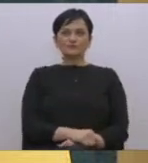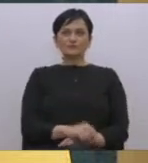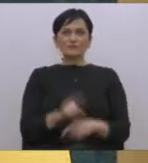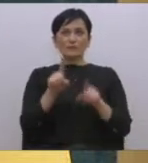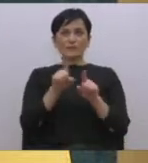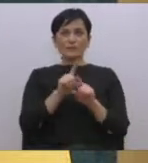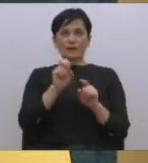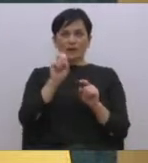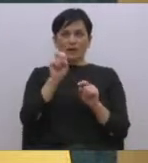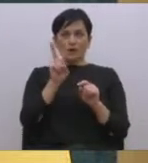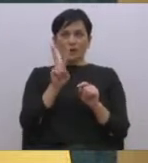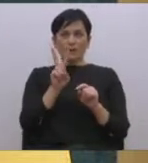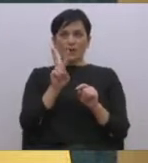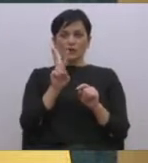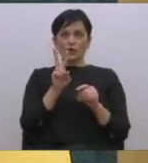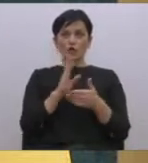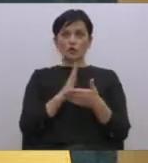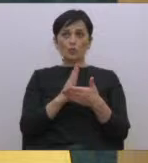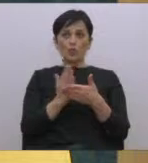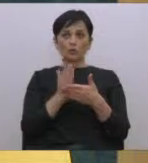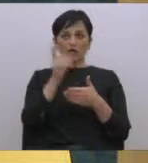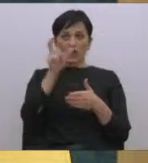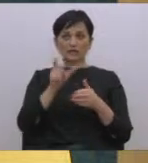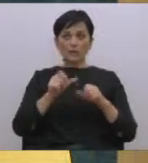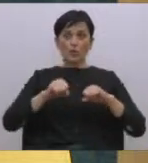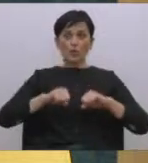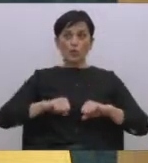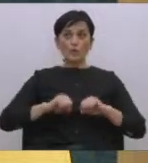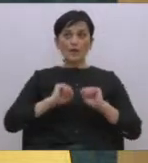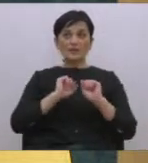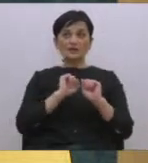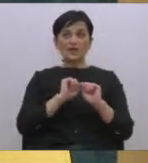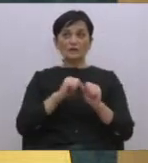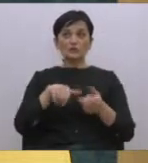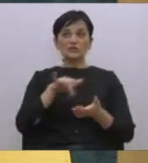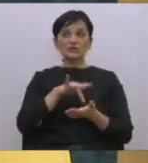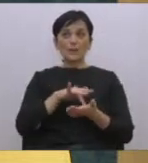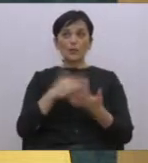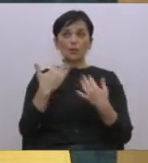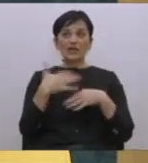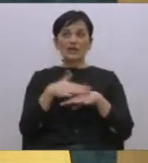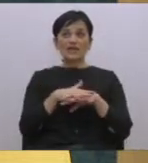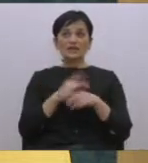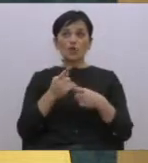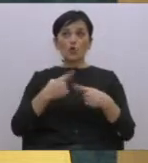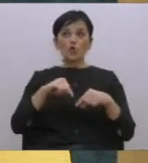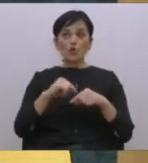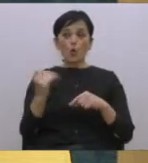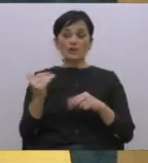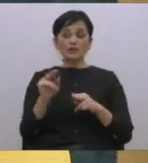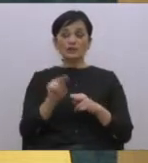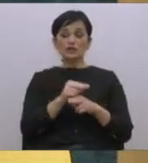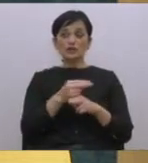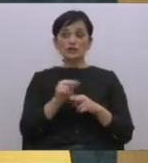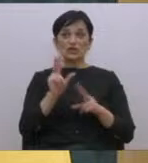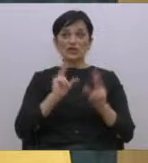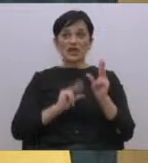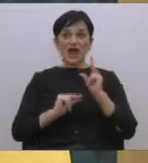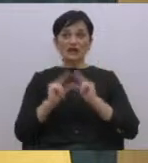ასევე მე-12 ნაწილს ადამიანის უფლებათა დაცვისა და სამოქალაქო ინტეგრაციის კომიტეტის შენიშვნის